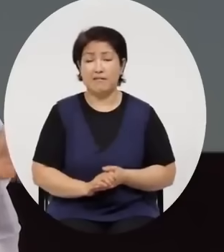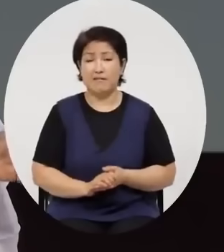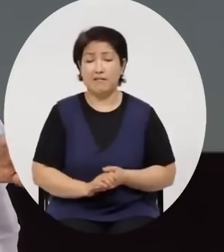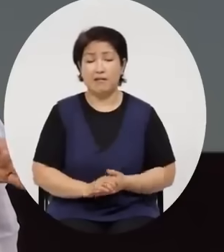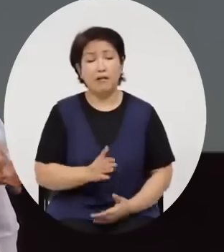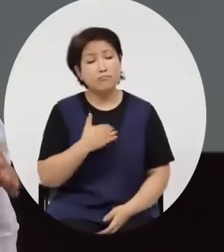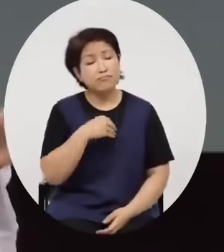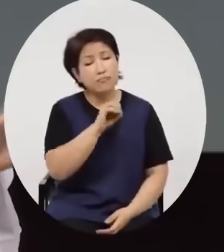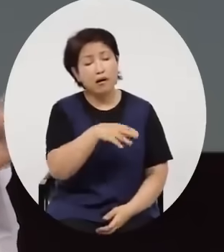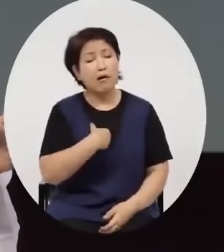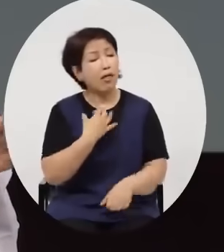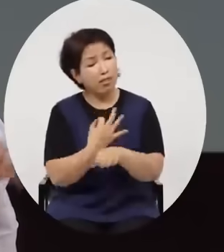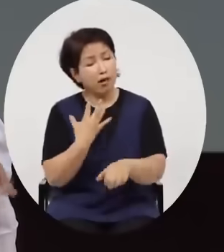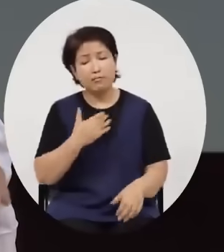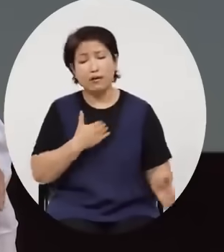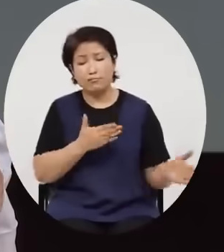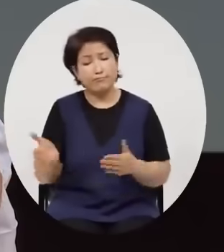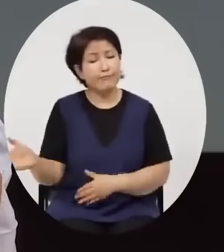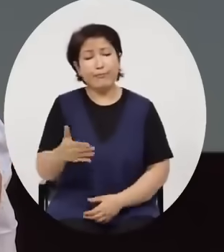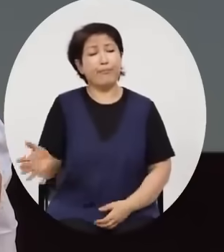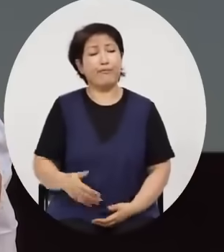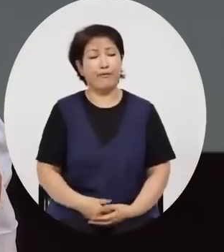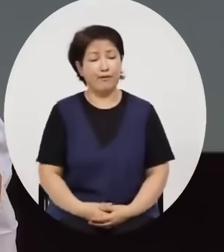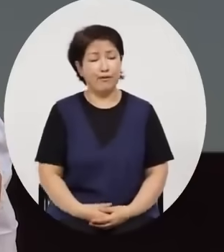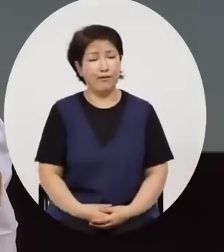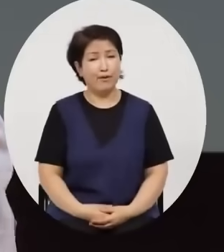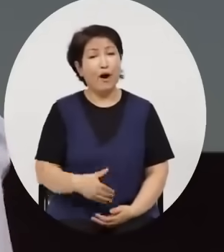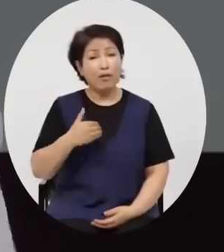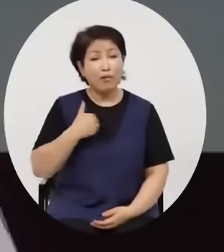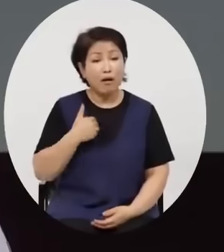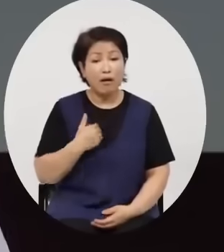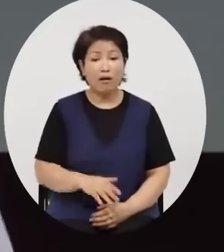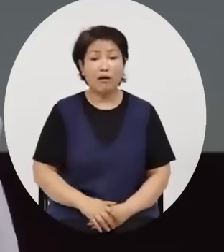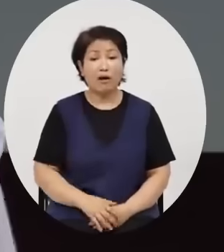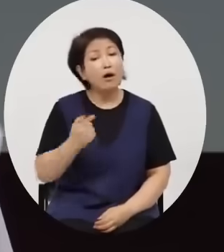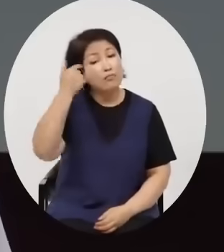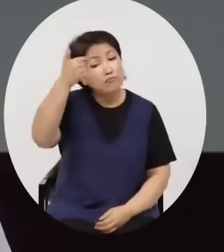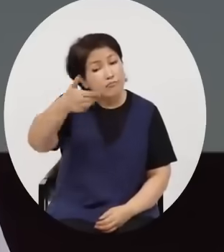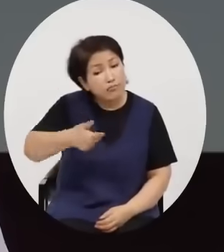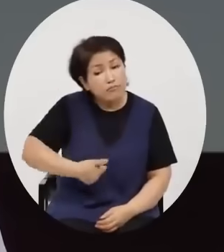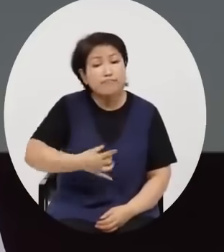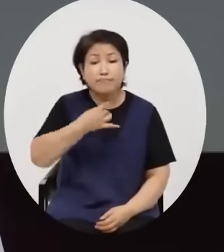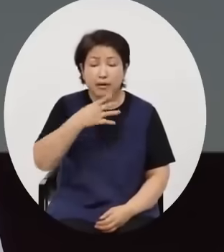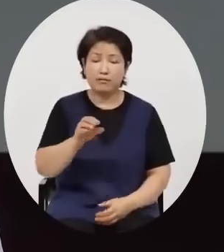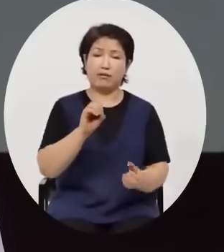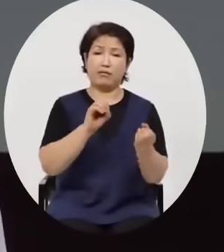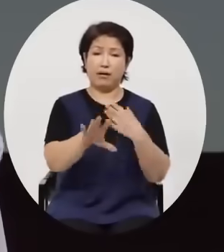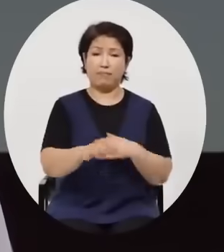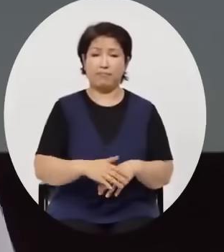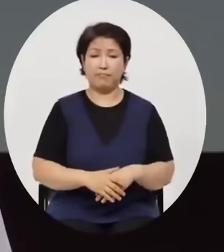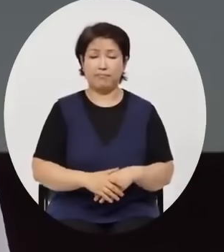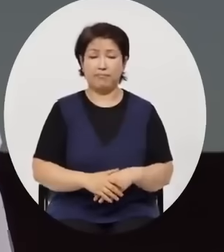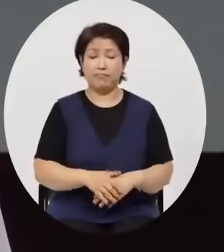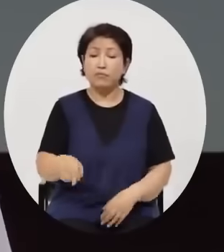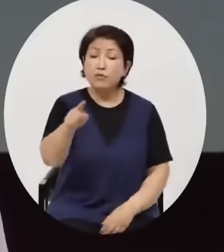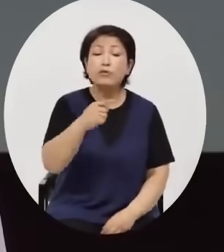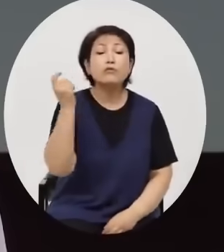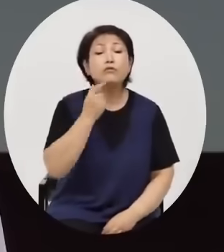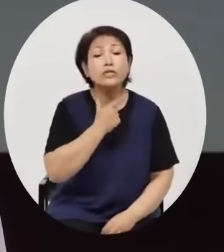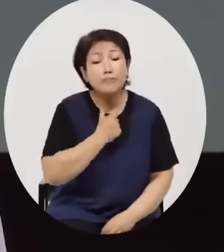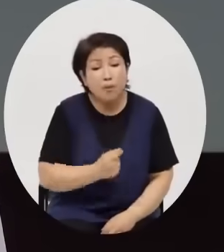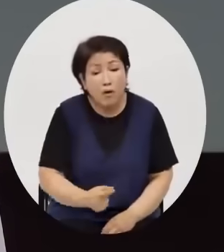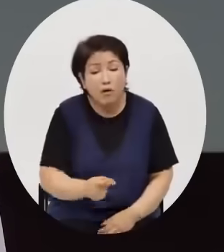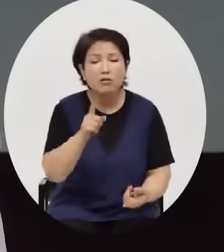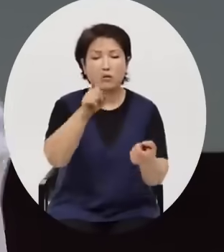그래서 간단하다. 난 준비 하나도 안 해 간다. 나는 자기들이 묻는 말에 대답을 한다. 듣고 싶어 하는 거를